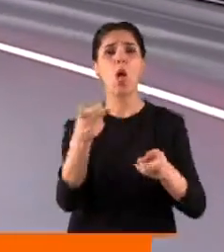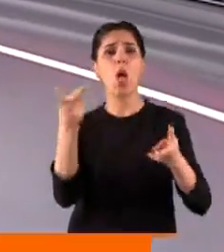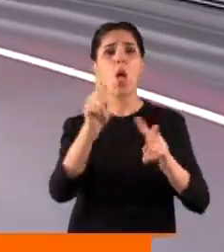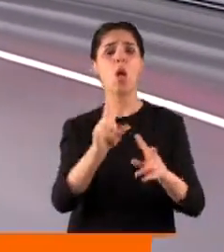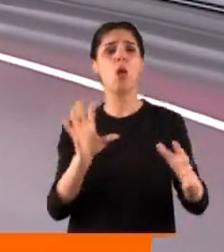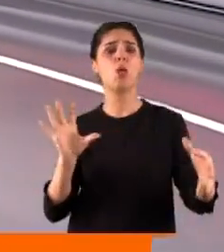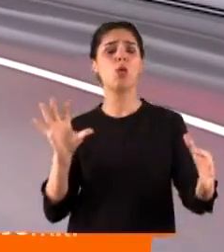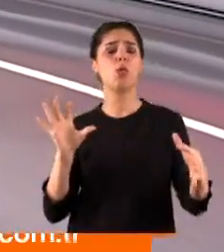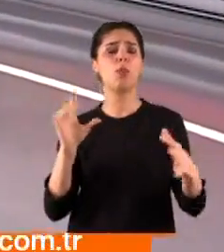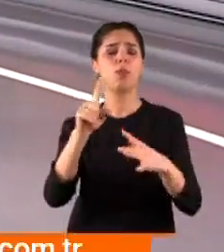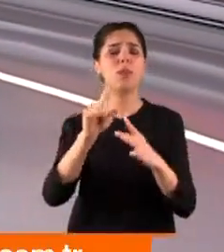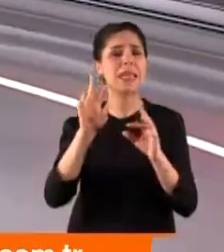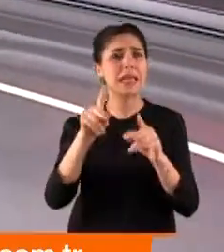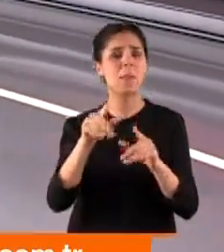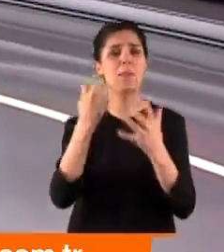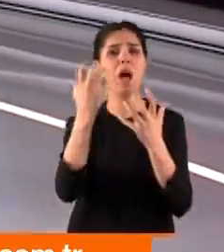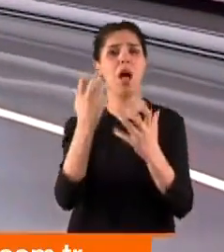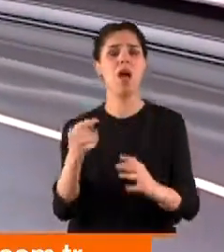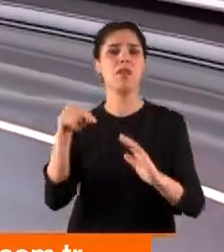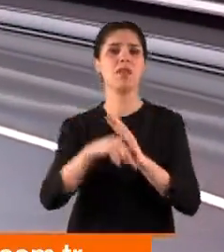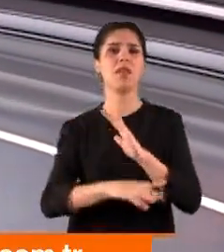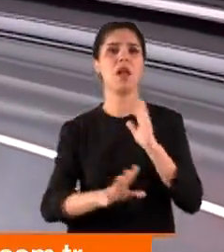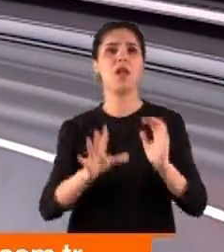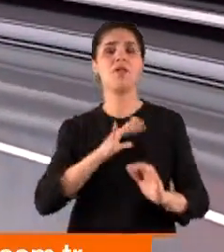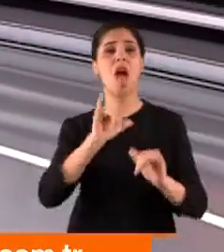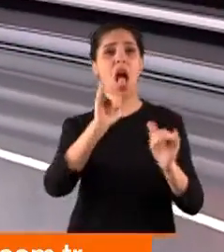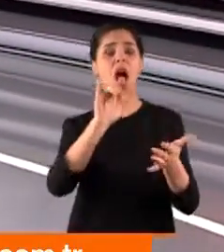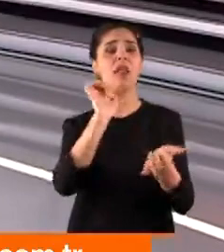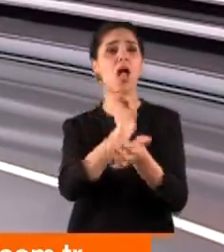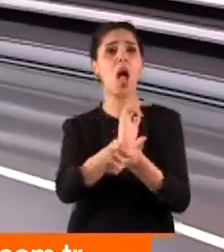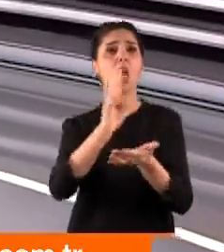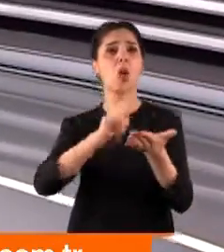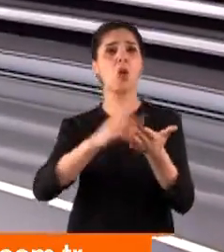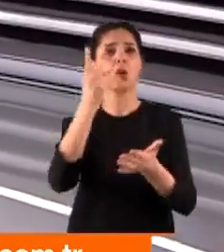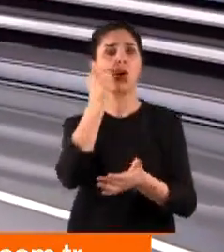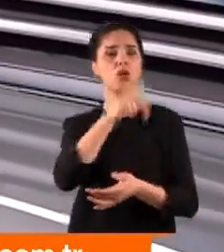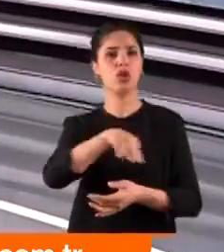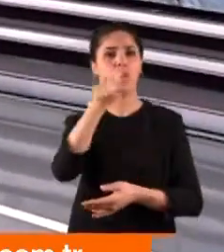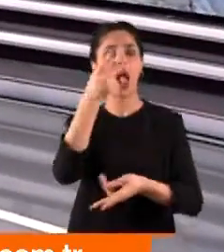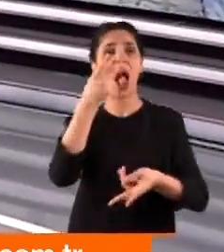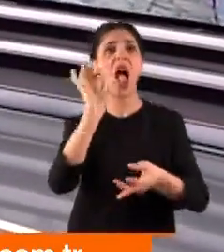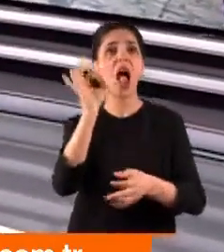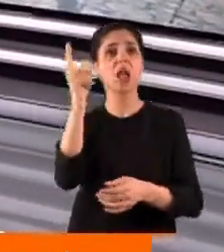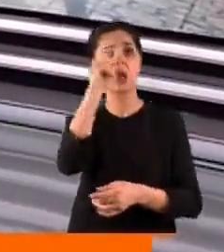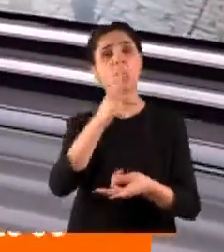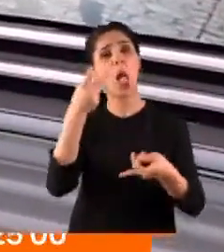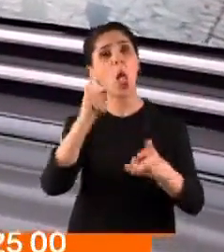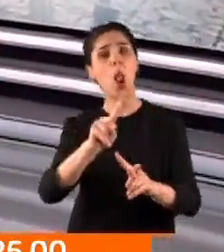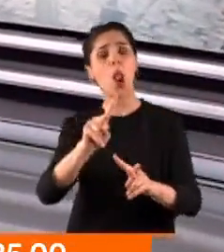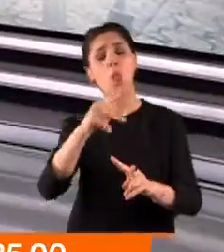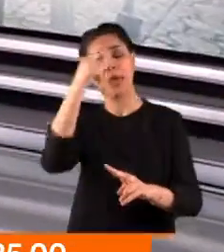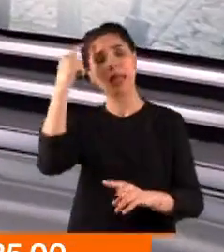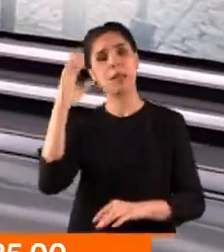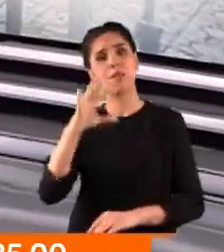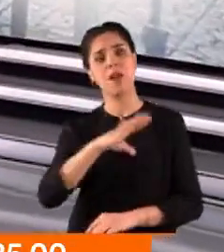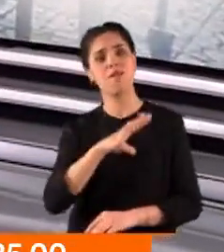ölümler kadar ürkütücü ayrıntılar çıktı. Aynı aileye üye 4 kişinin evdeki altınlar için öldürülmüş olabileceği ihtimali